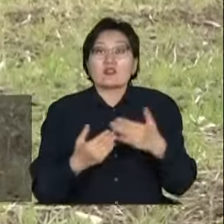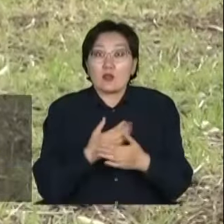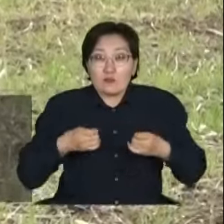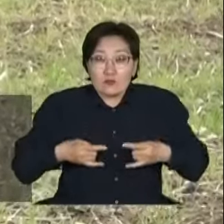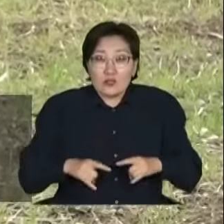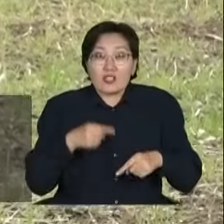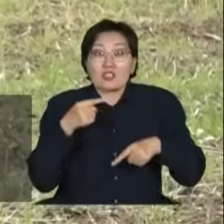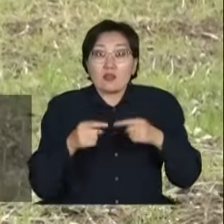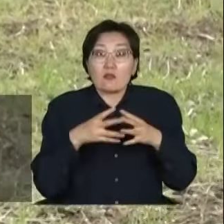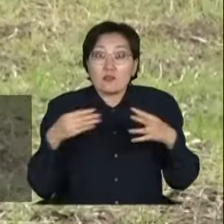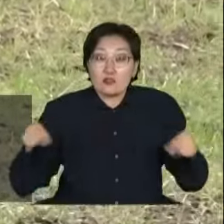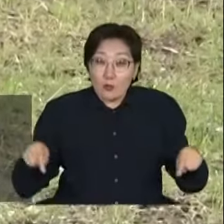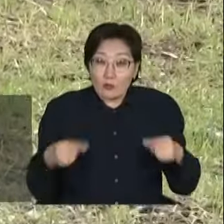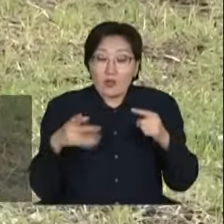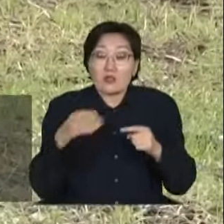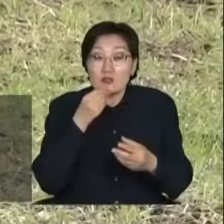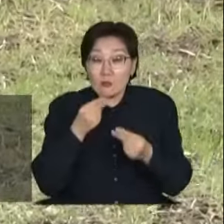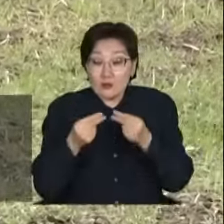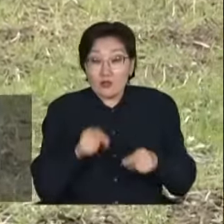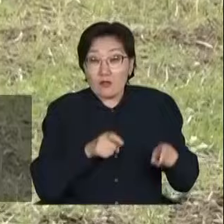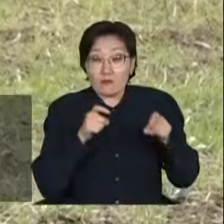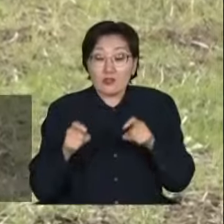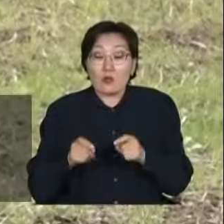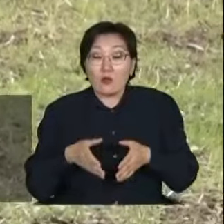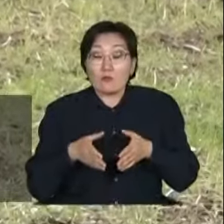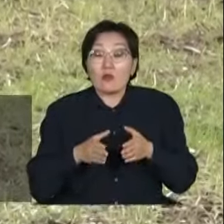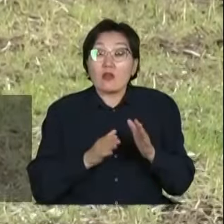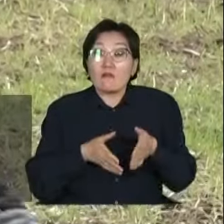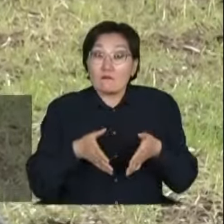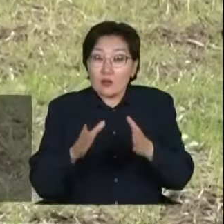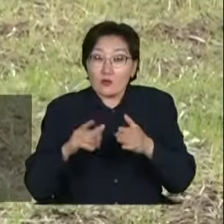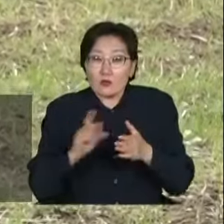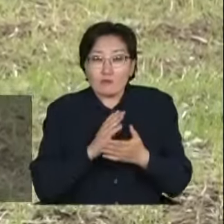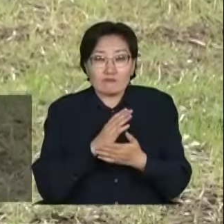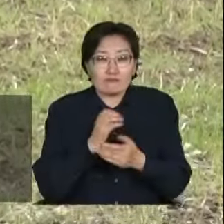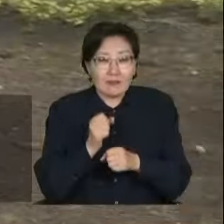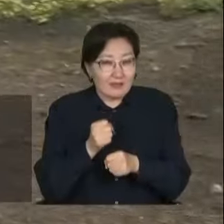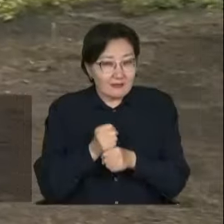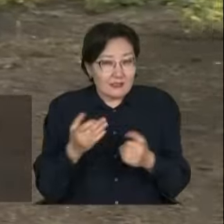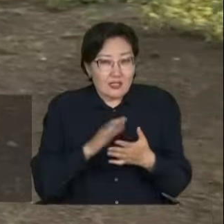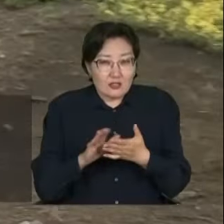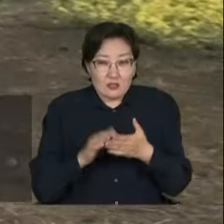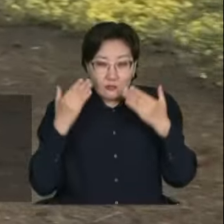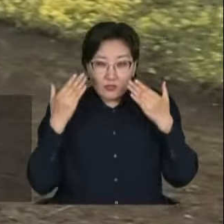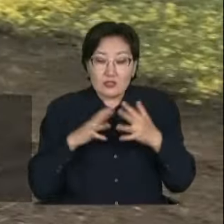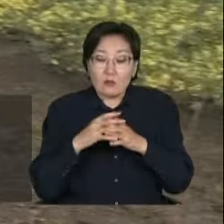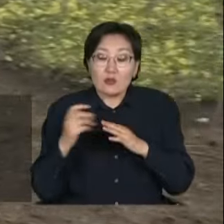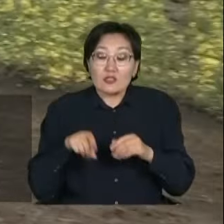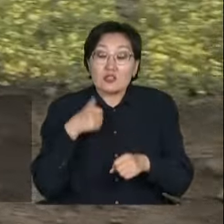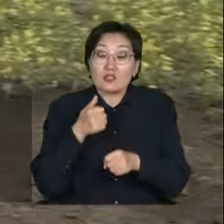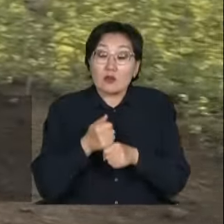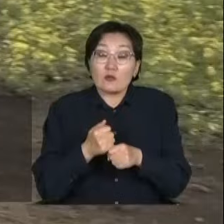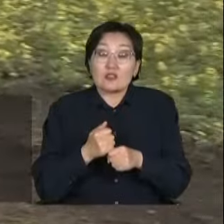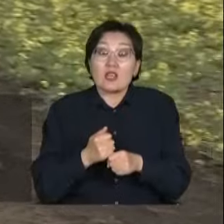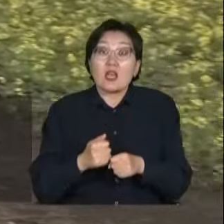весной. Сейчас они все здесь съедят и перейдут в огороды. Мы не знаем, чем травить, что с ними делать. Сельское хозяйство – основной